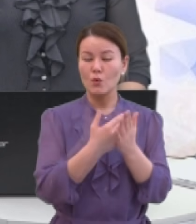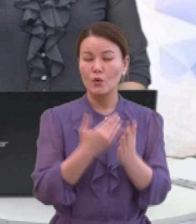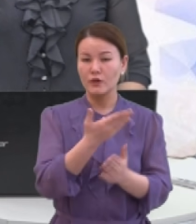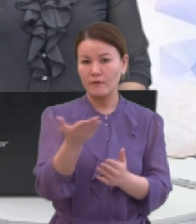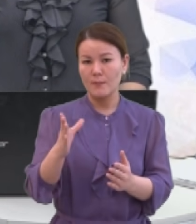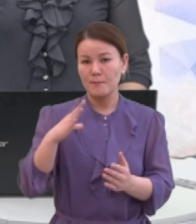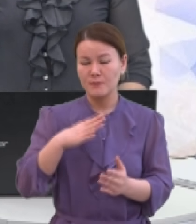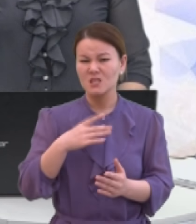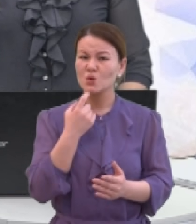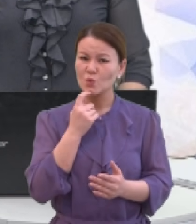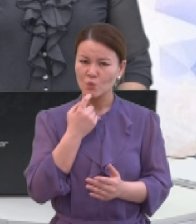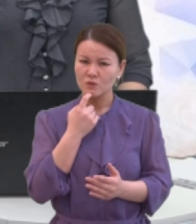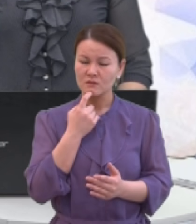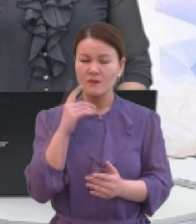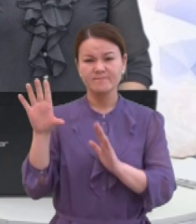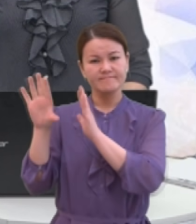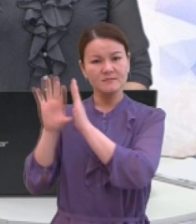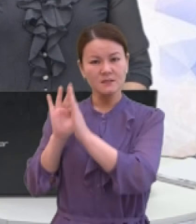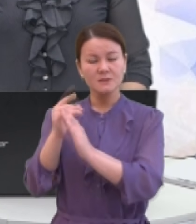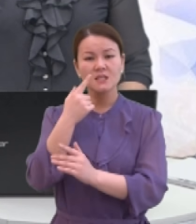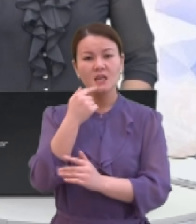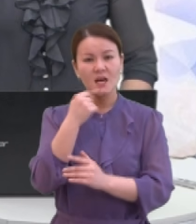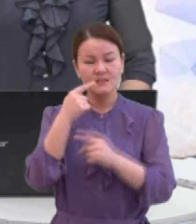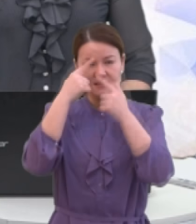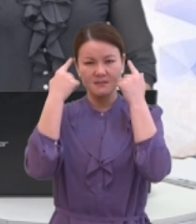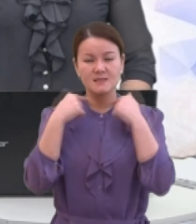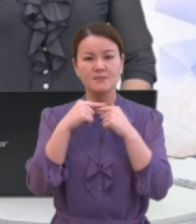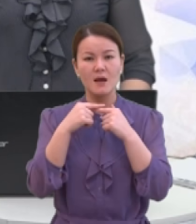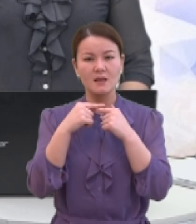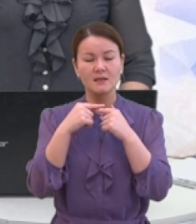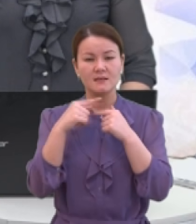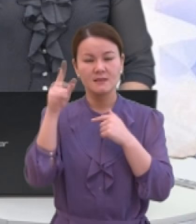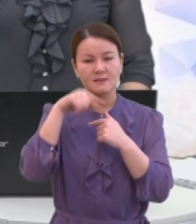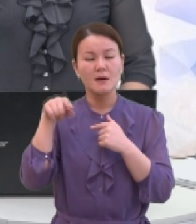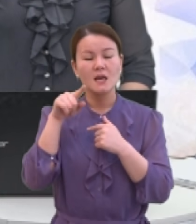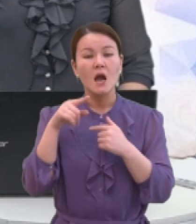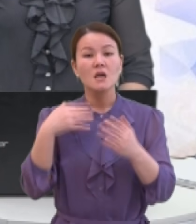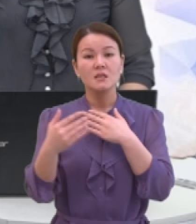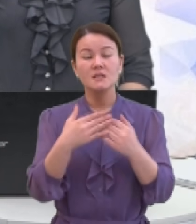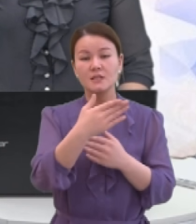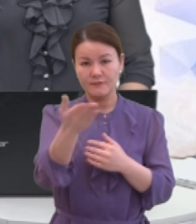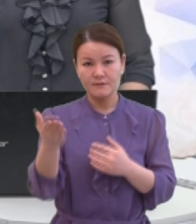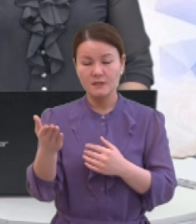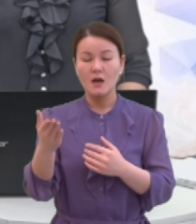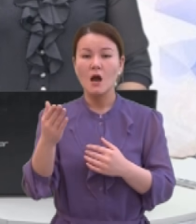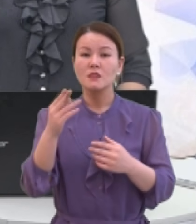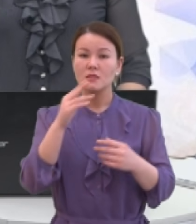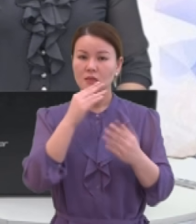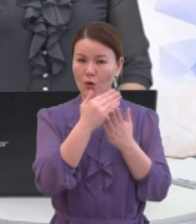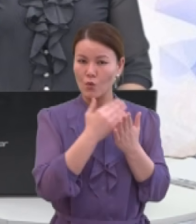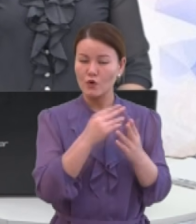трудно выберите красный смайлик если вы на уроке работали неплохо то для вас